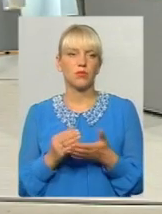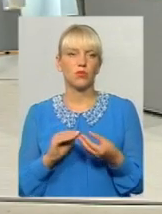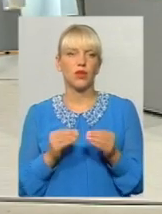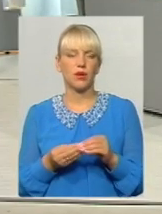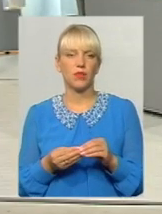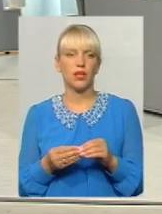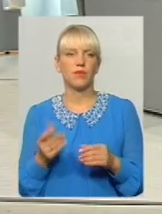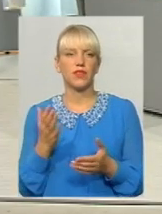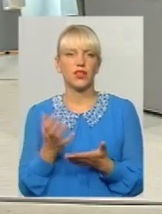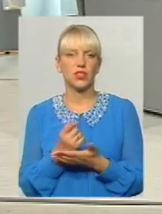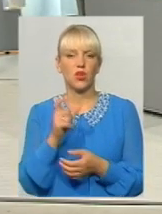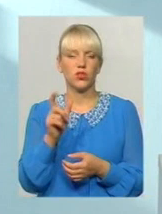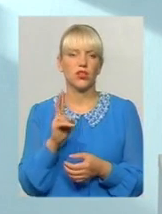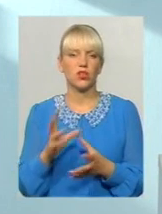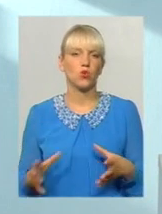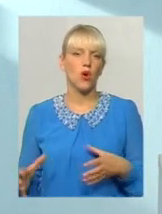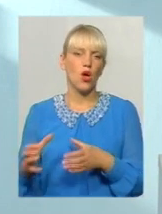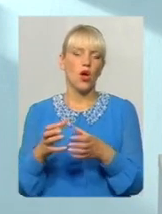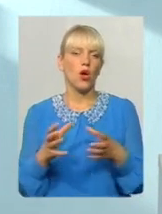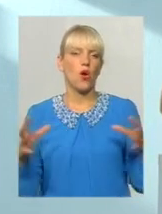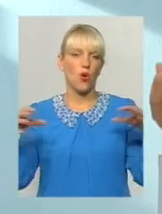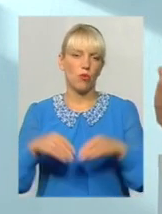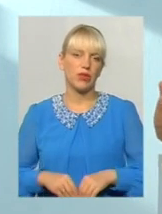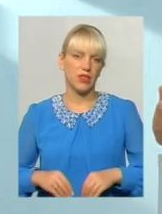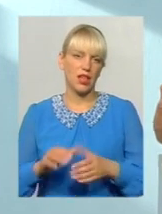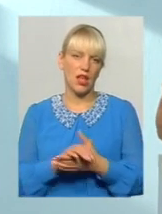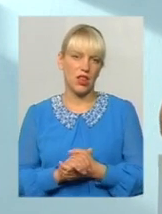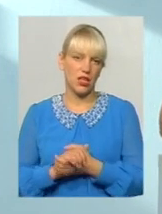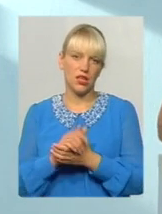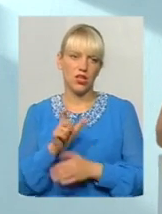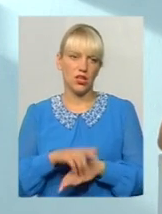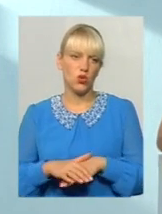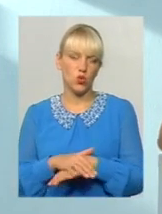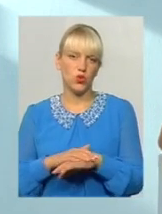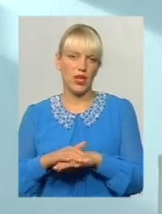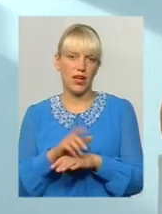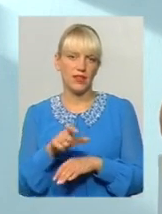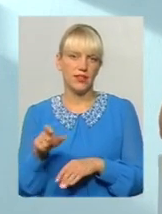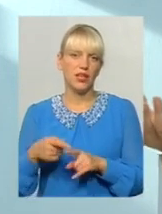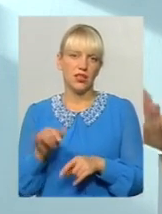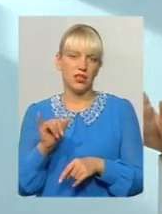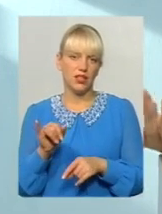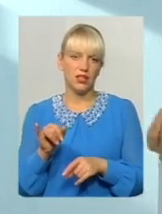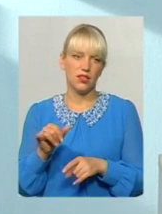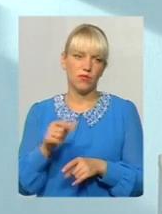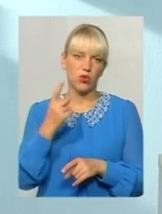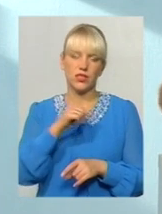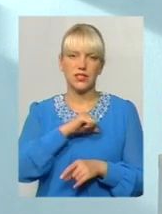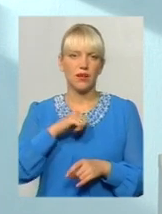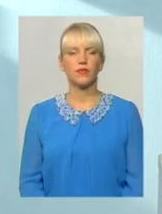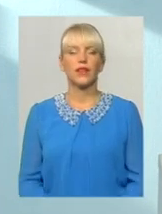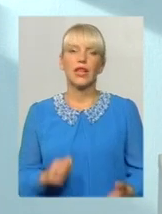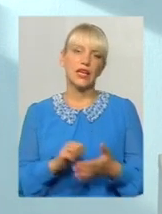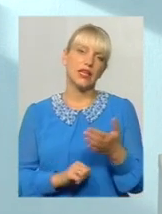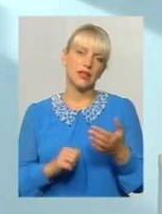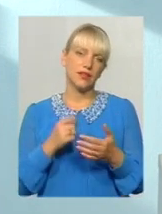да, знайшлась людина, яка об'єдналась навколо цієї проблеми, і зараз об'єднала цих людей, бо ви самі розумієте, один сам нічого не зробиш, а разом ми